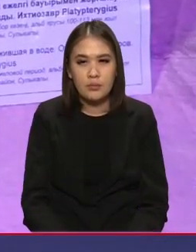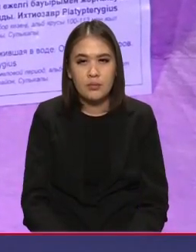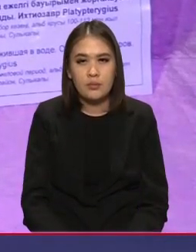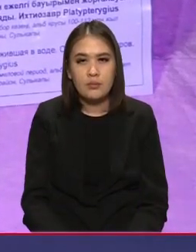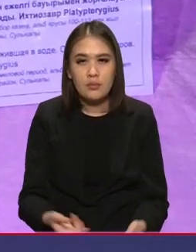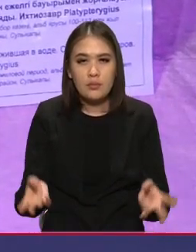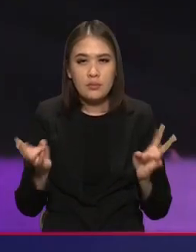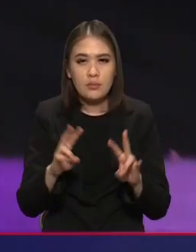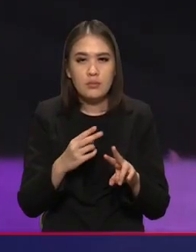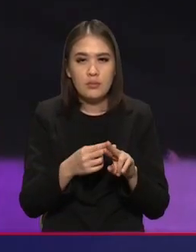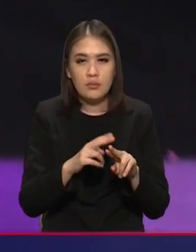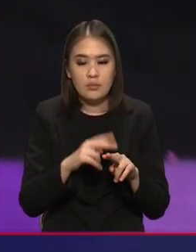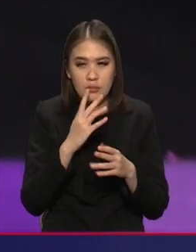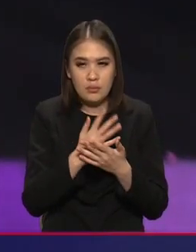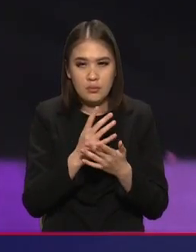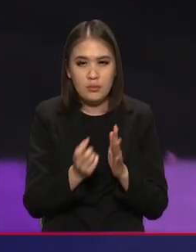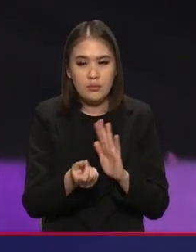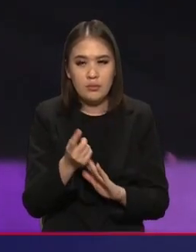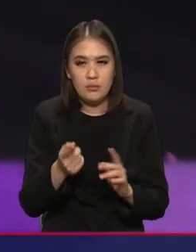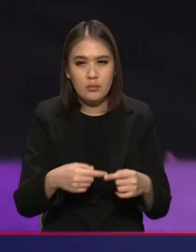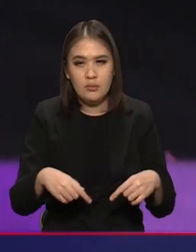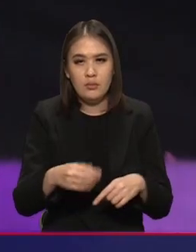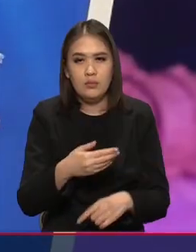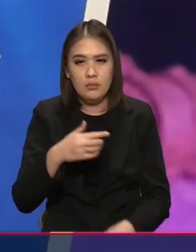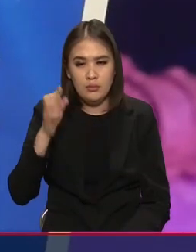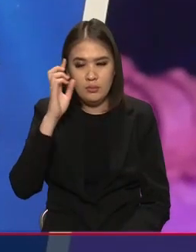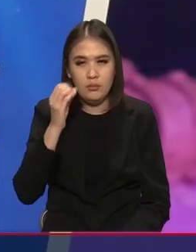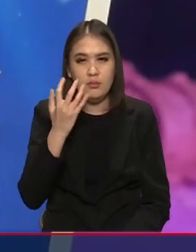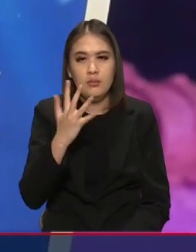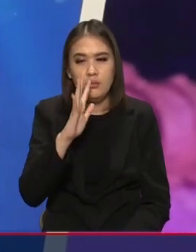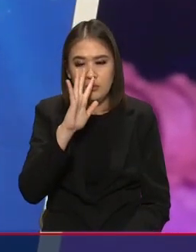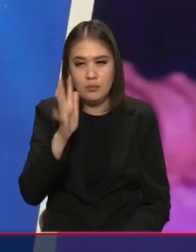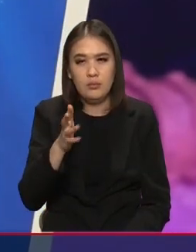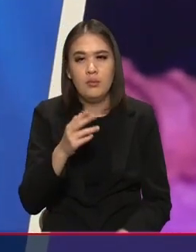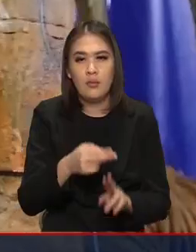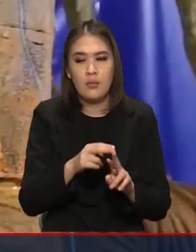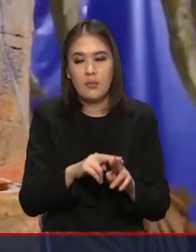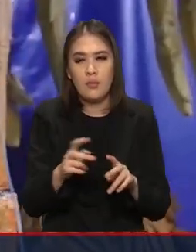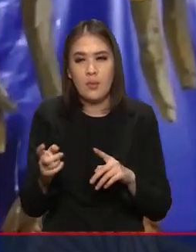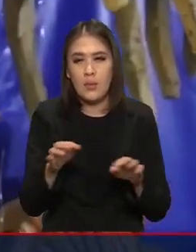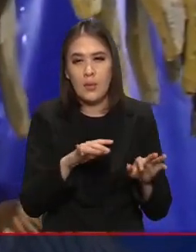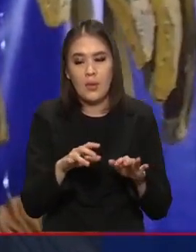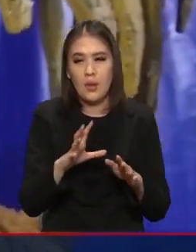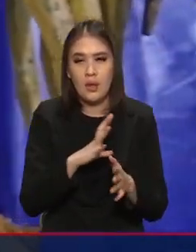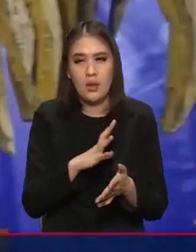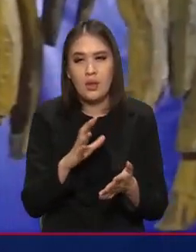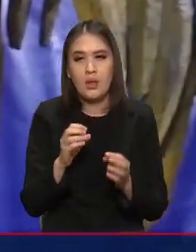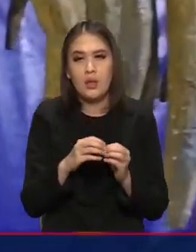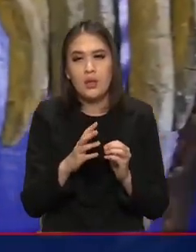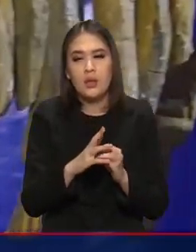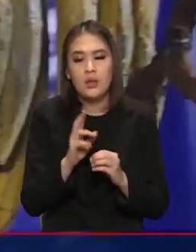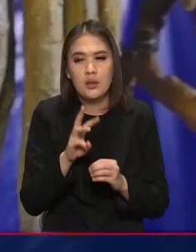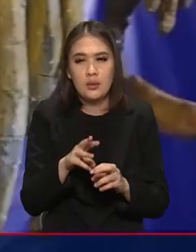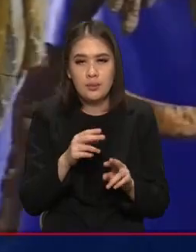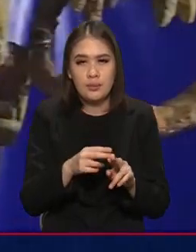Останки ихтиозавра были обнаружены на территории нашей страны еще 5 лет назад. Кости древней рептилии находились в 15 километрах от